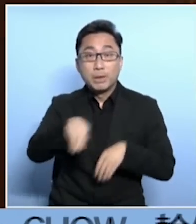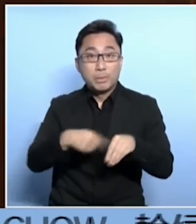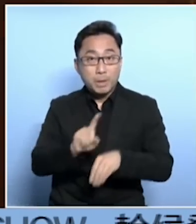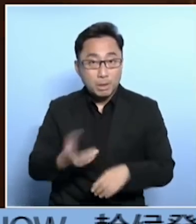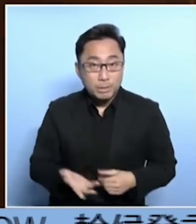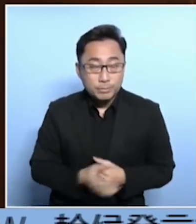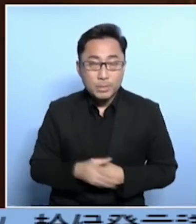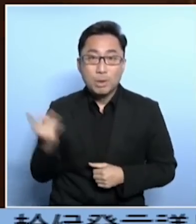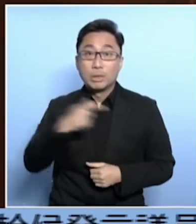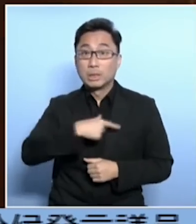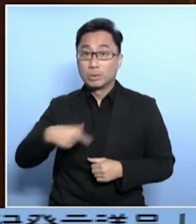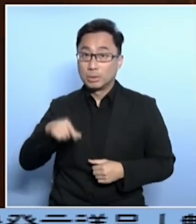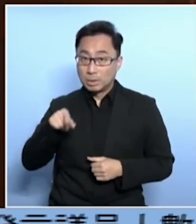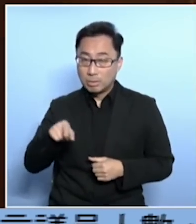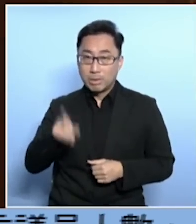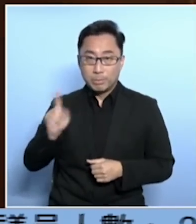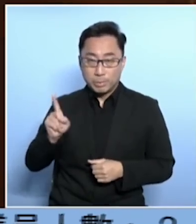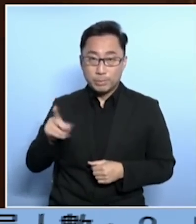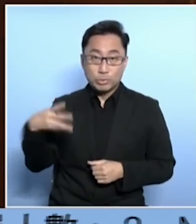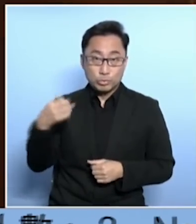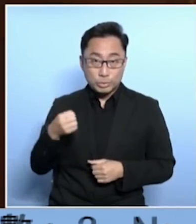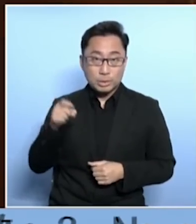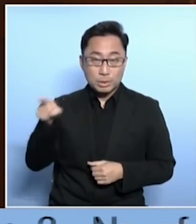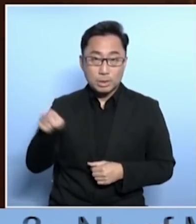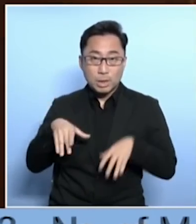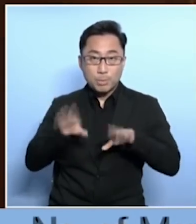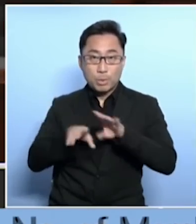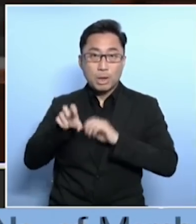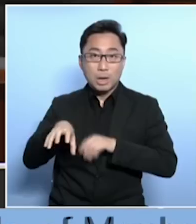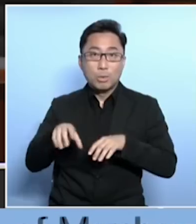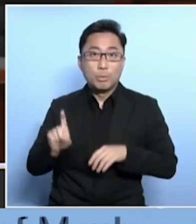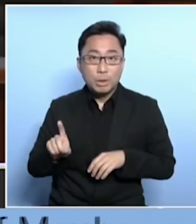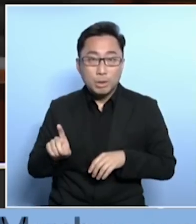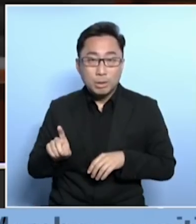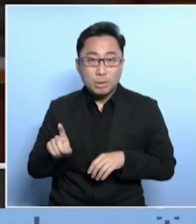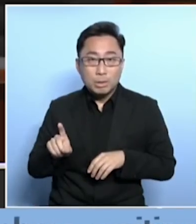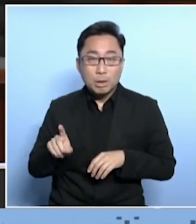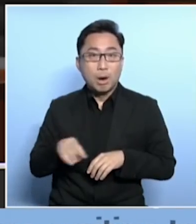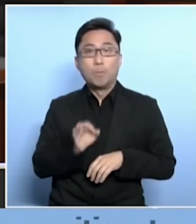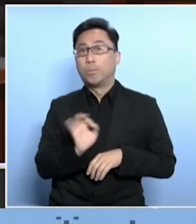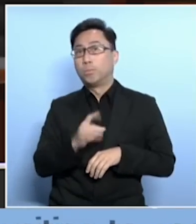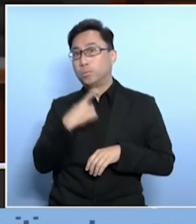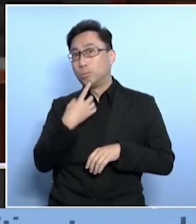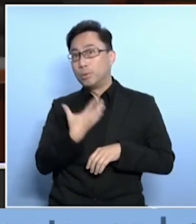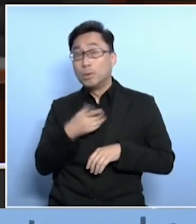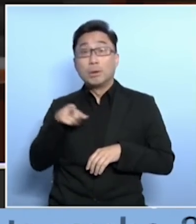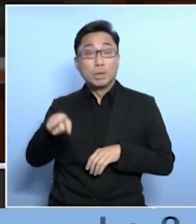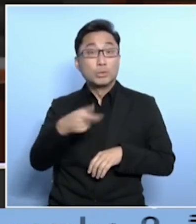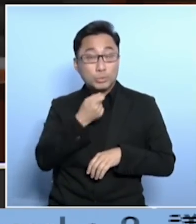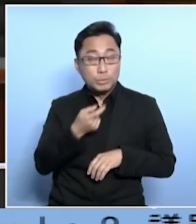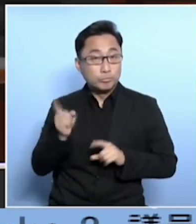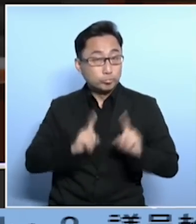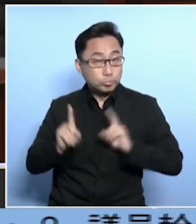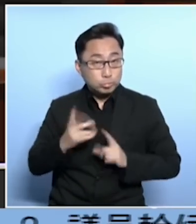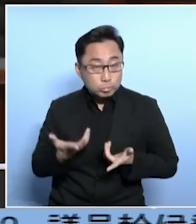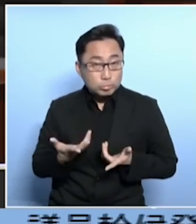下。郭家麒議員，你是否有批評本會主席是門口狗？ 我沒有，我沒有說過。如果他喜歡對號入座他的